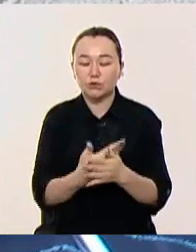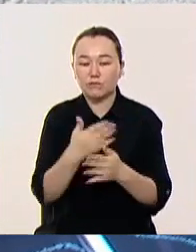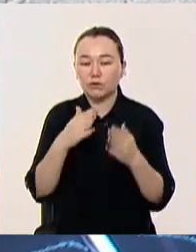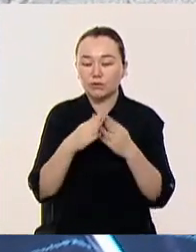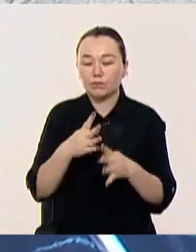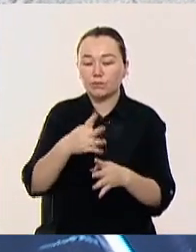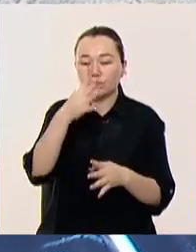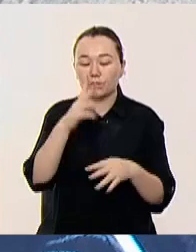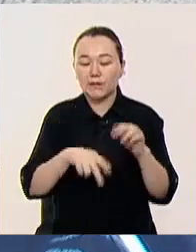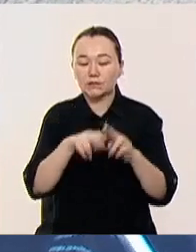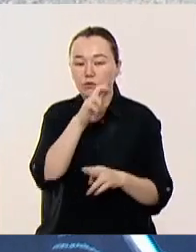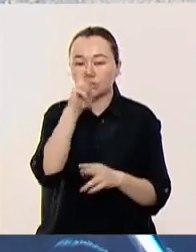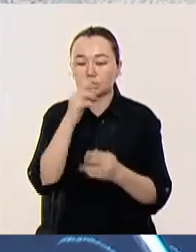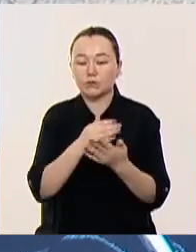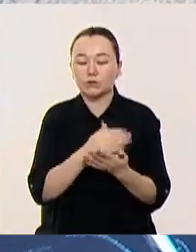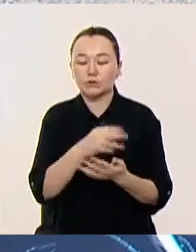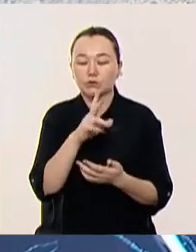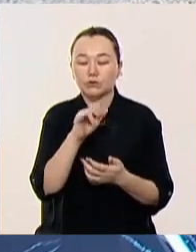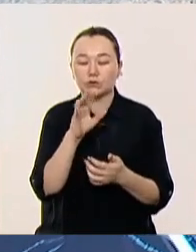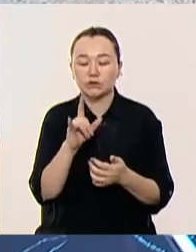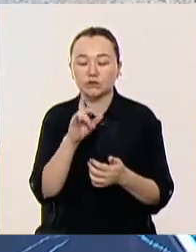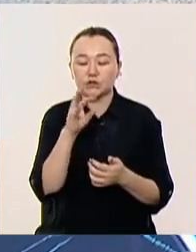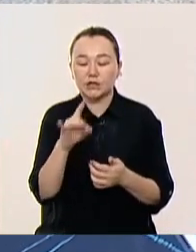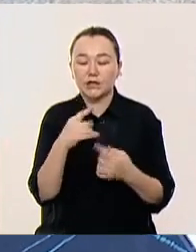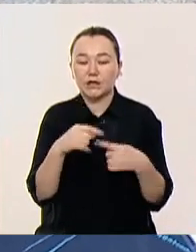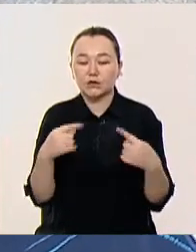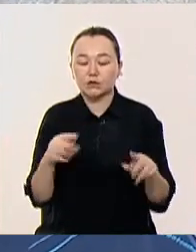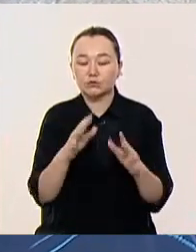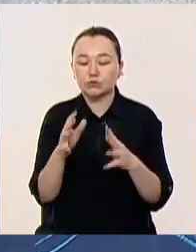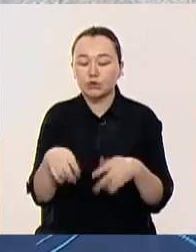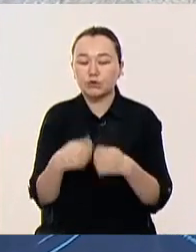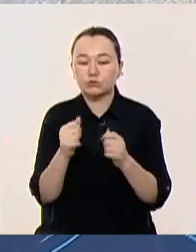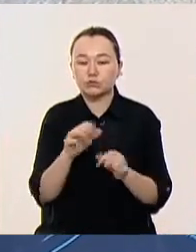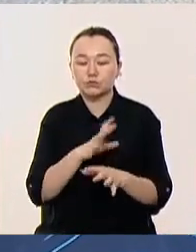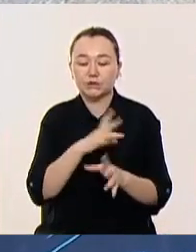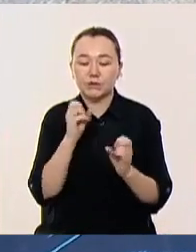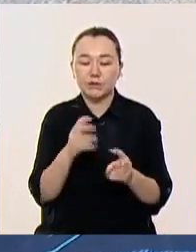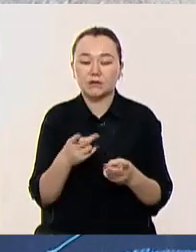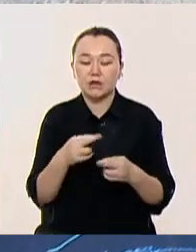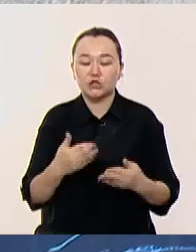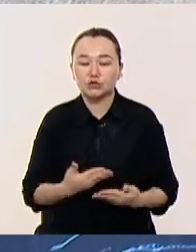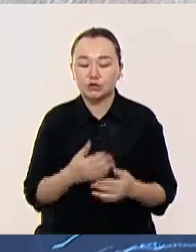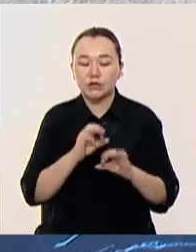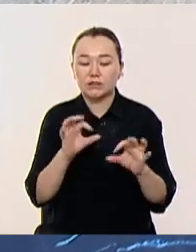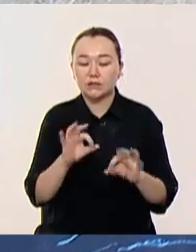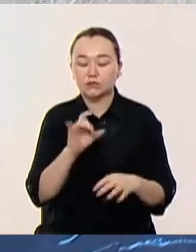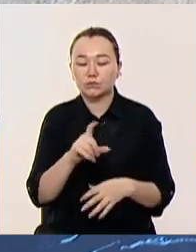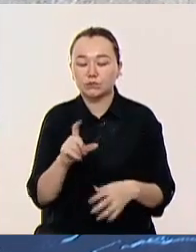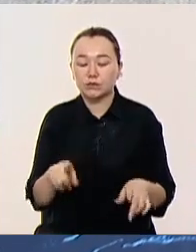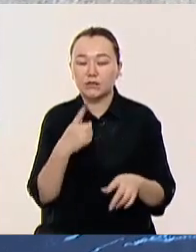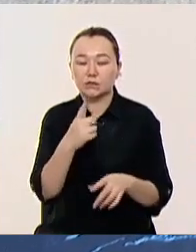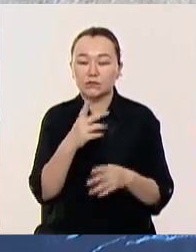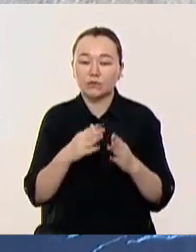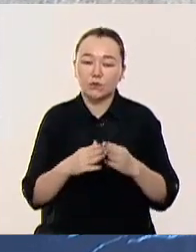многоэтажек, построенных по госпрограмме «Нурлы жер». В некоторых случаях нарушения могут быть опасны для жизни, уверяют люди. Так, в одной из